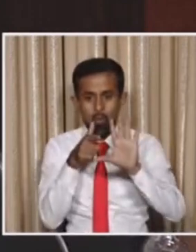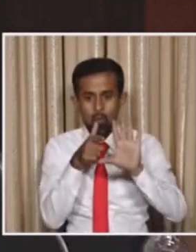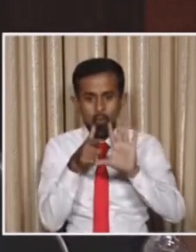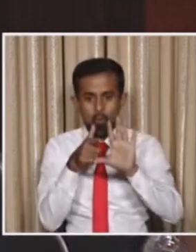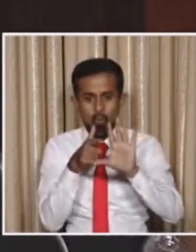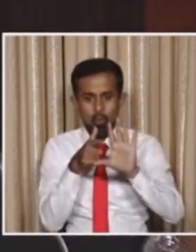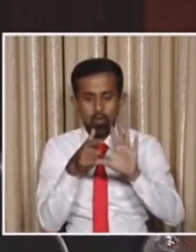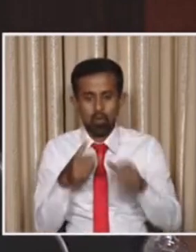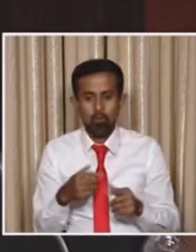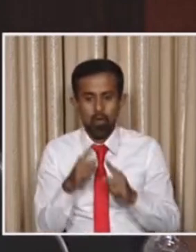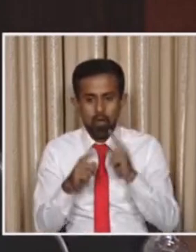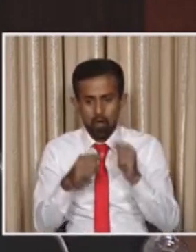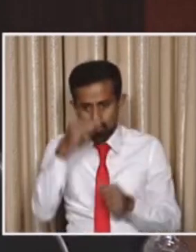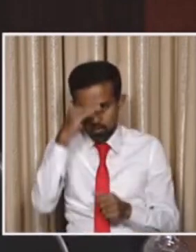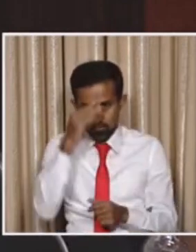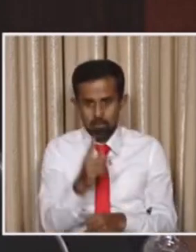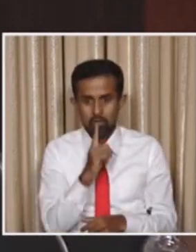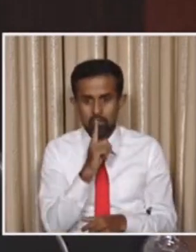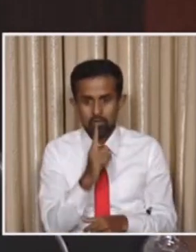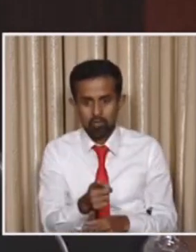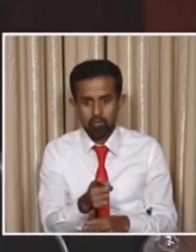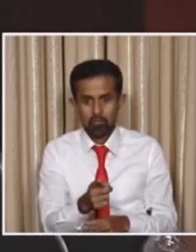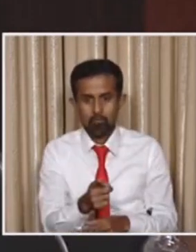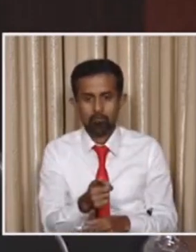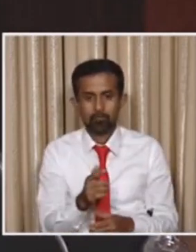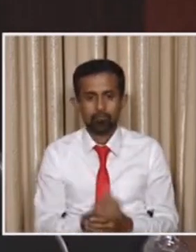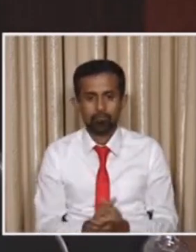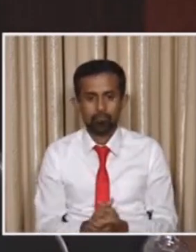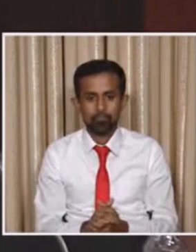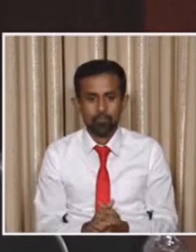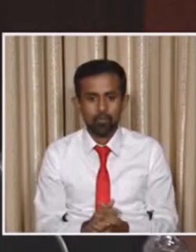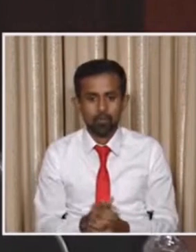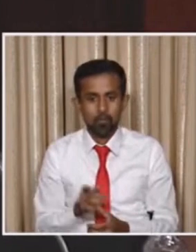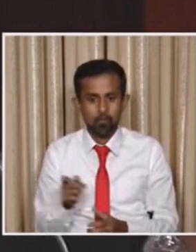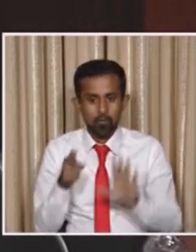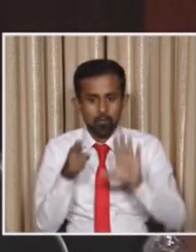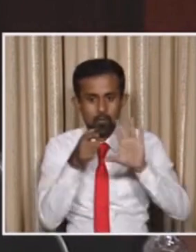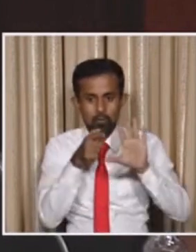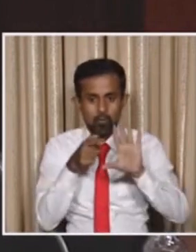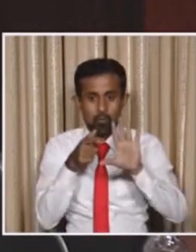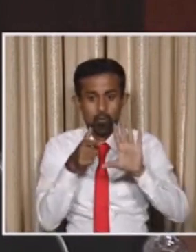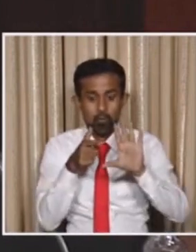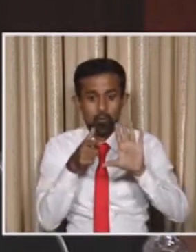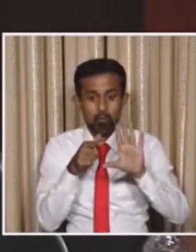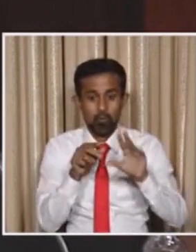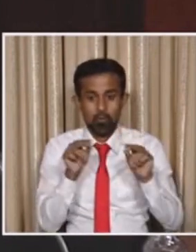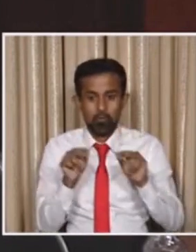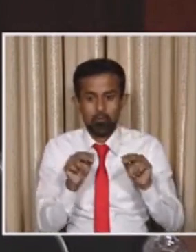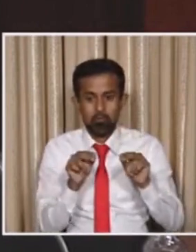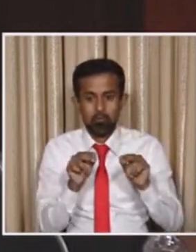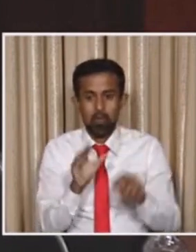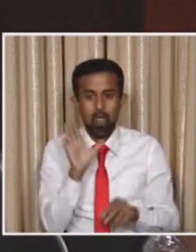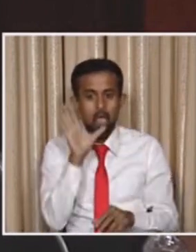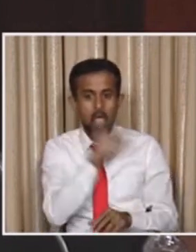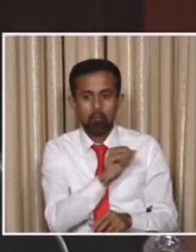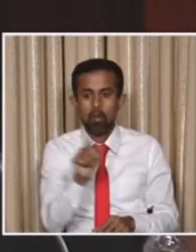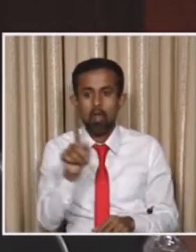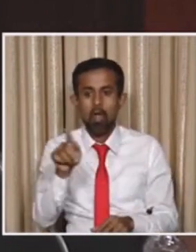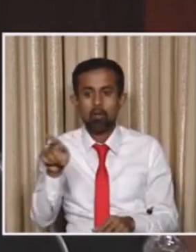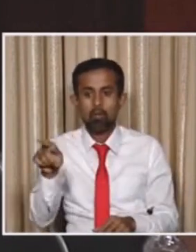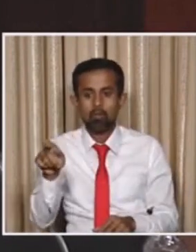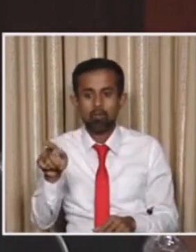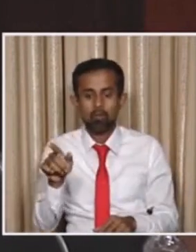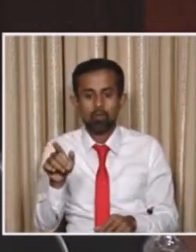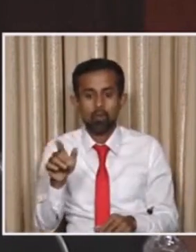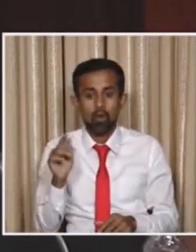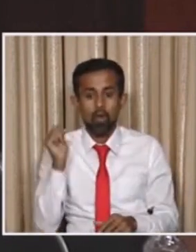අපි කතානායකතුමාට කිව්වා මේ වීඩියෝ ටේප් එක බලලා කවුද පරිසවතට පාවිච්චි කරුවේ? කවුද හෑන්ඩ් බෑග්